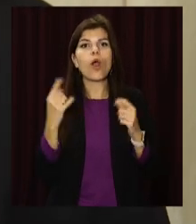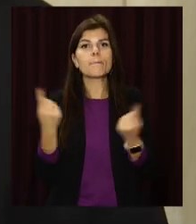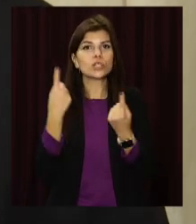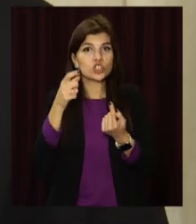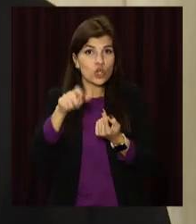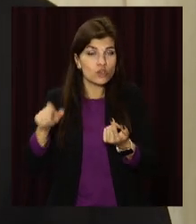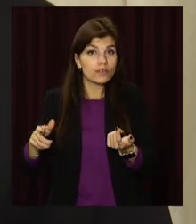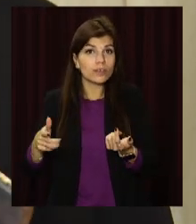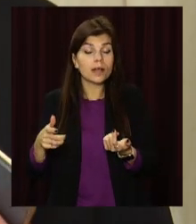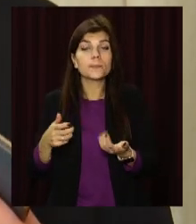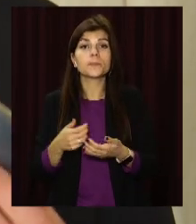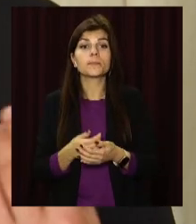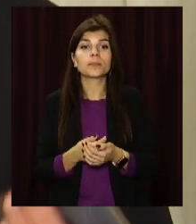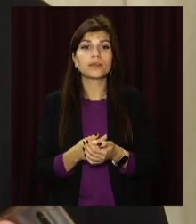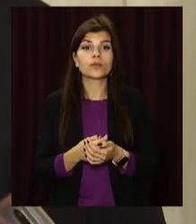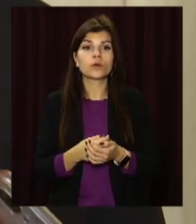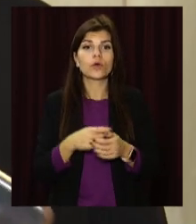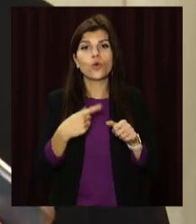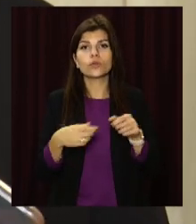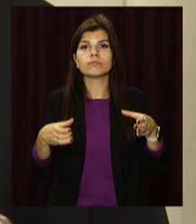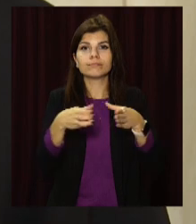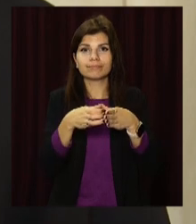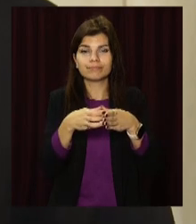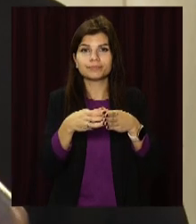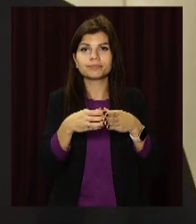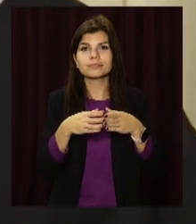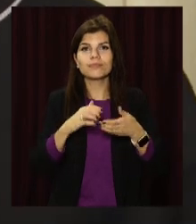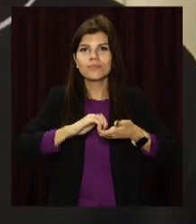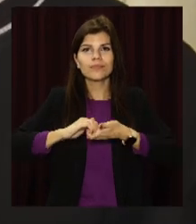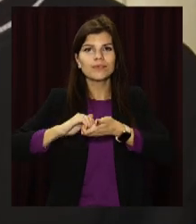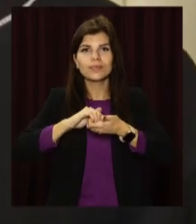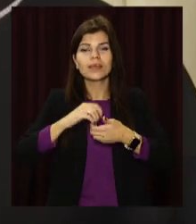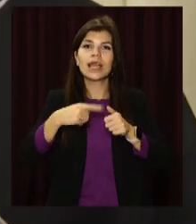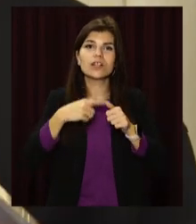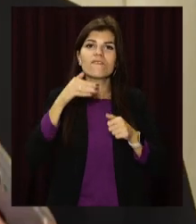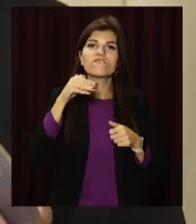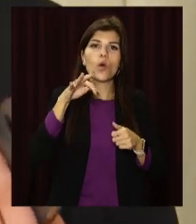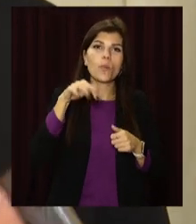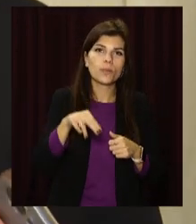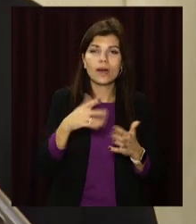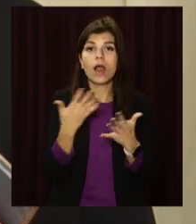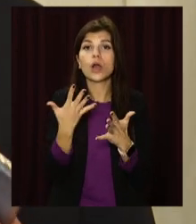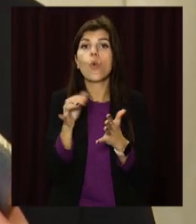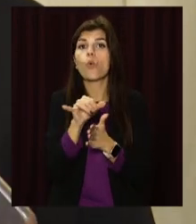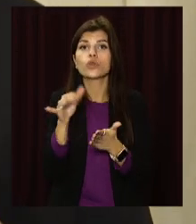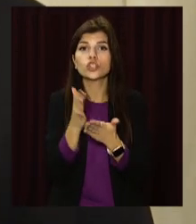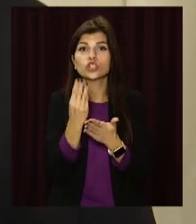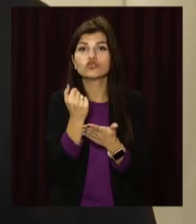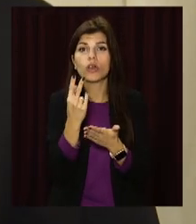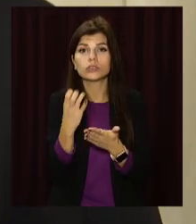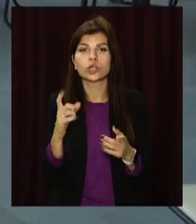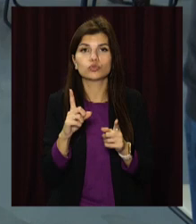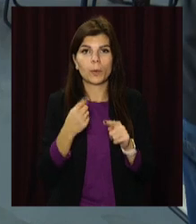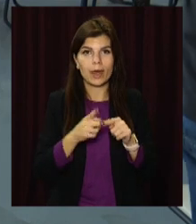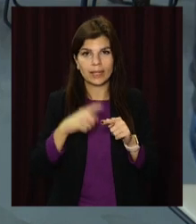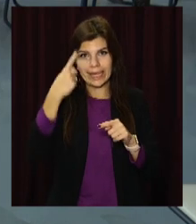людей, да, або у членів громадських організацій, або у звичайних навіть ФОПів, який є у них шанс просто для того, щоб реалізувати свій